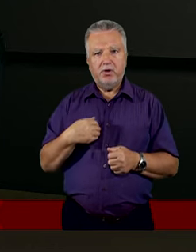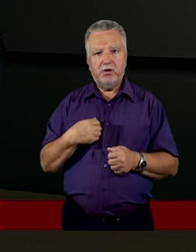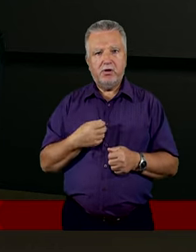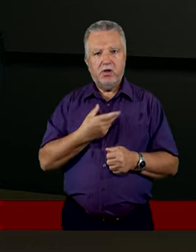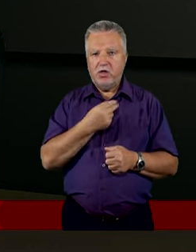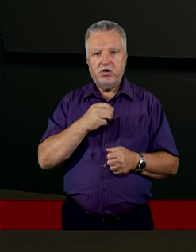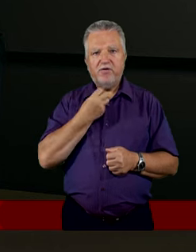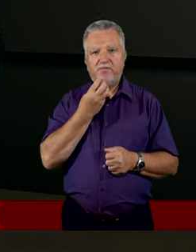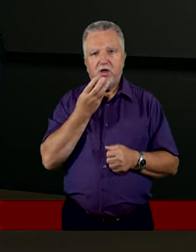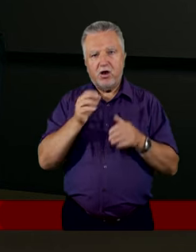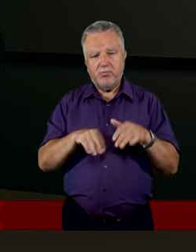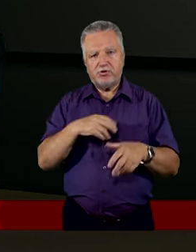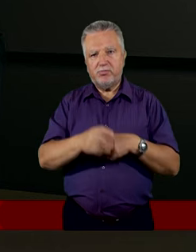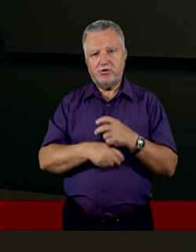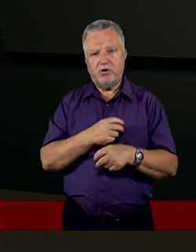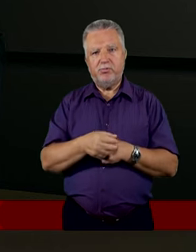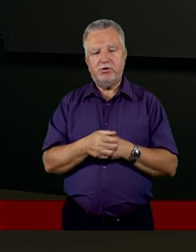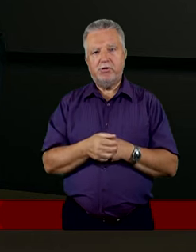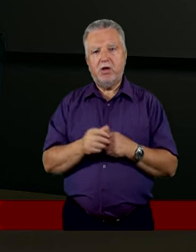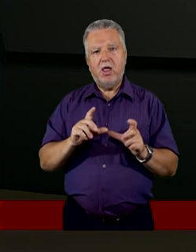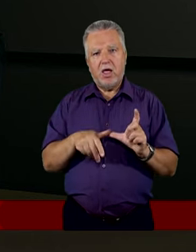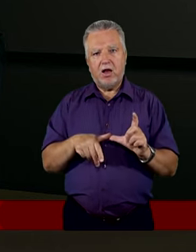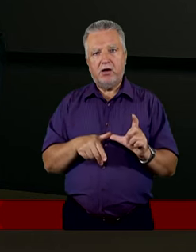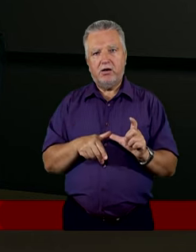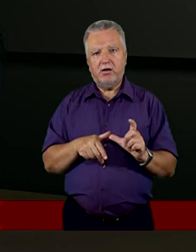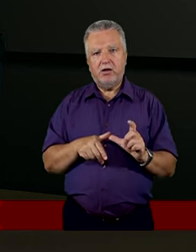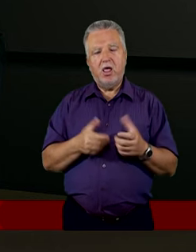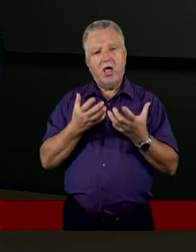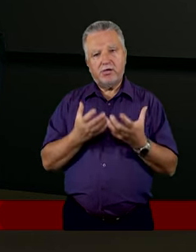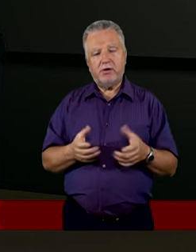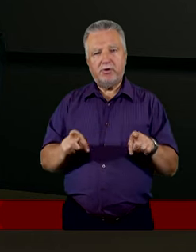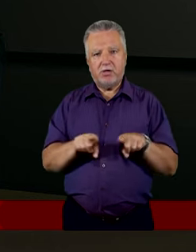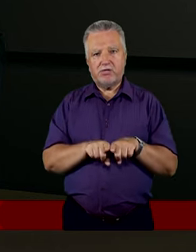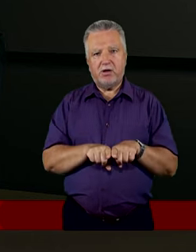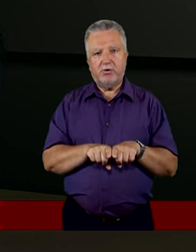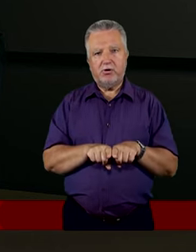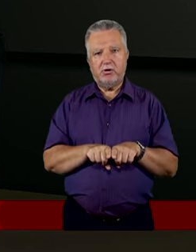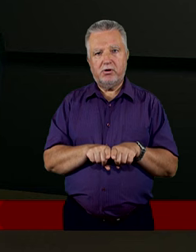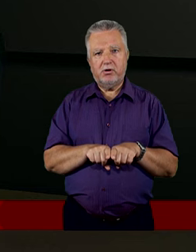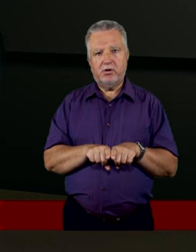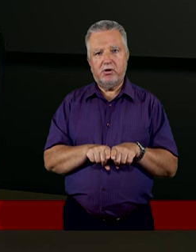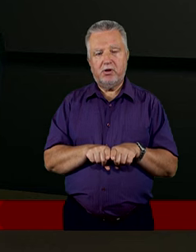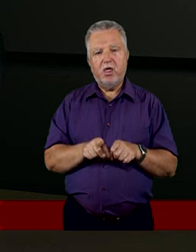My niewiele możemy zrobić, ale chcemy również